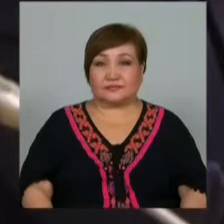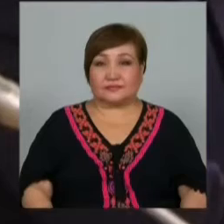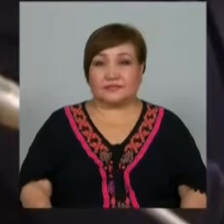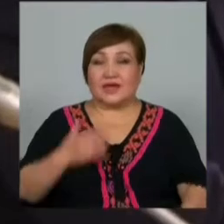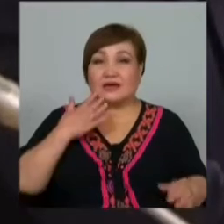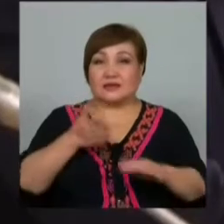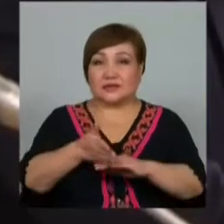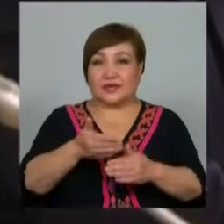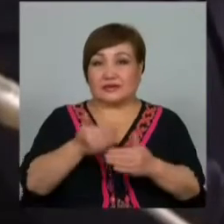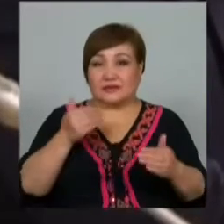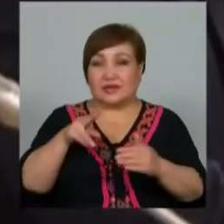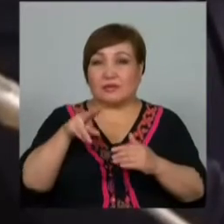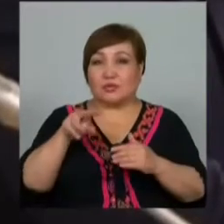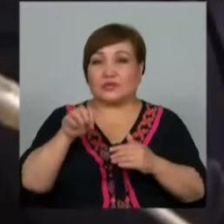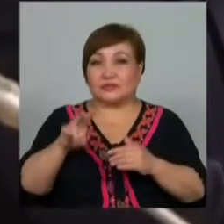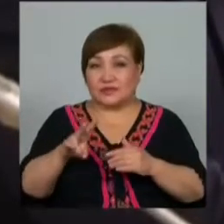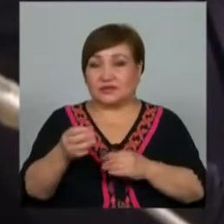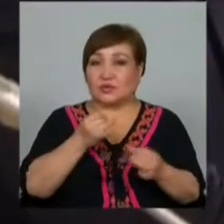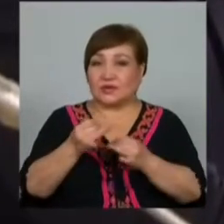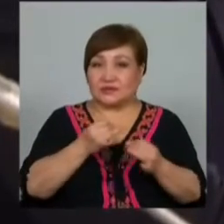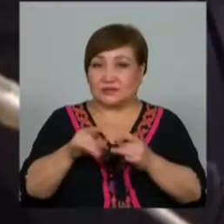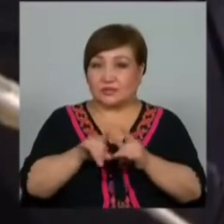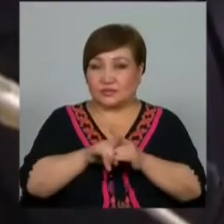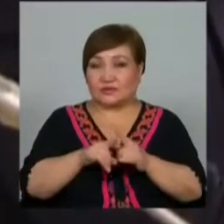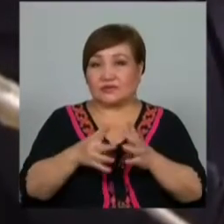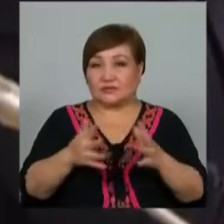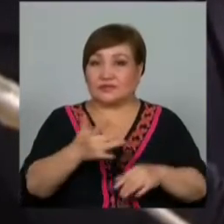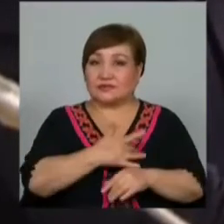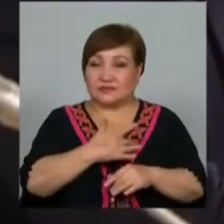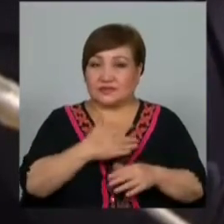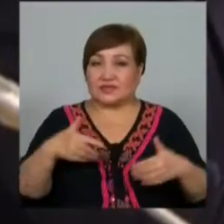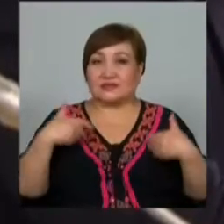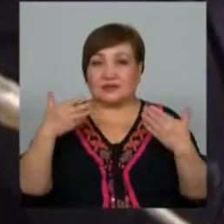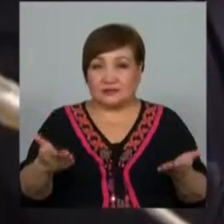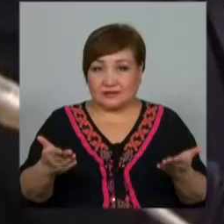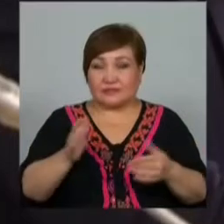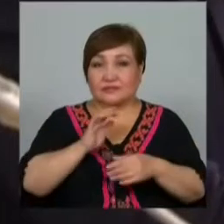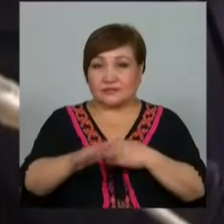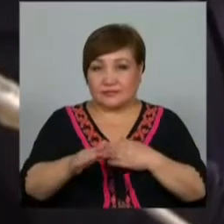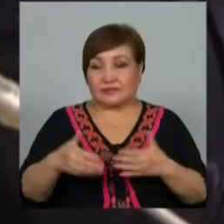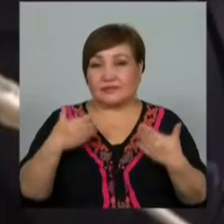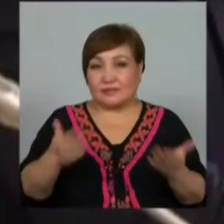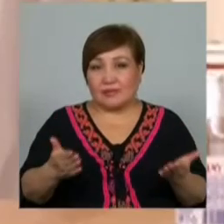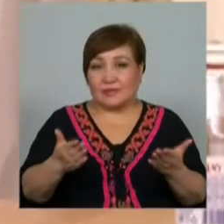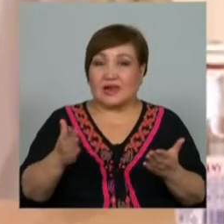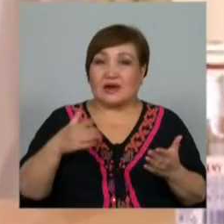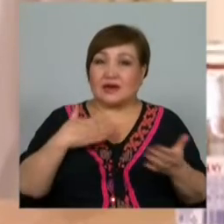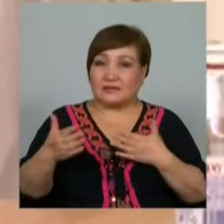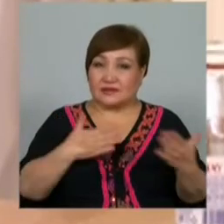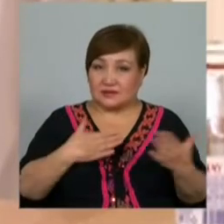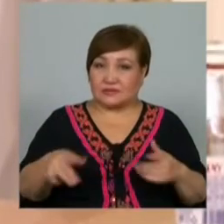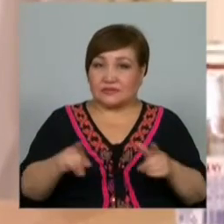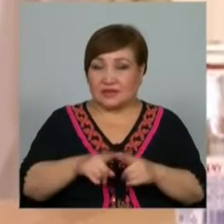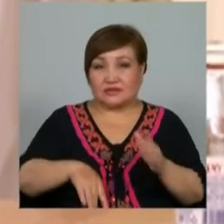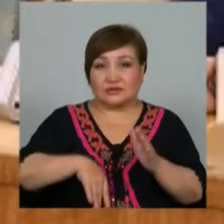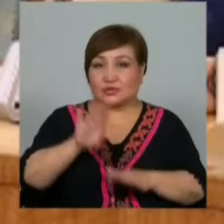Сапар алдында Владимир Путинмен сөйлестім. Ол сізге жүрек жарды сәлемін жолдар. Сонда яқы сіздердің сенімдәрі шынайы қарым-қатынастарыңызды жоғары